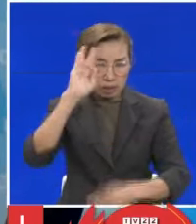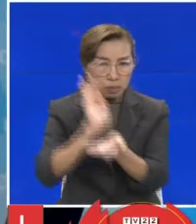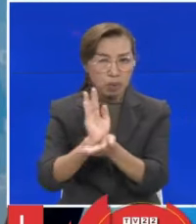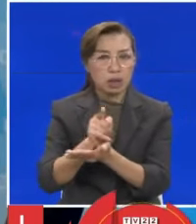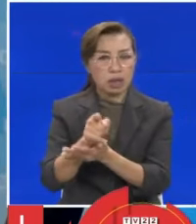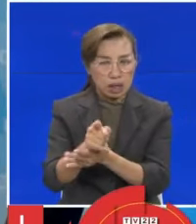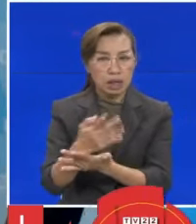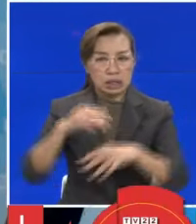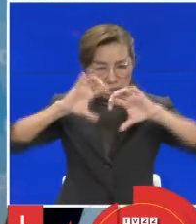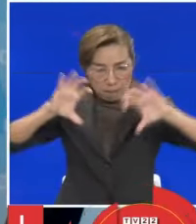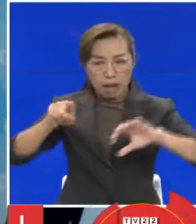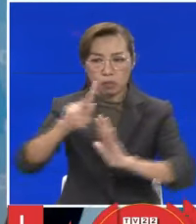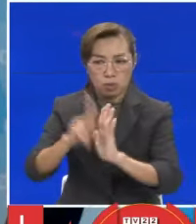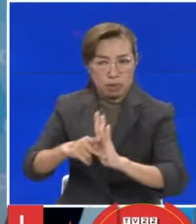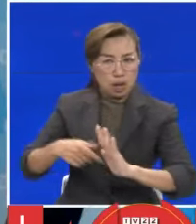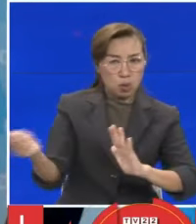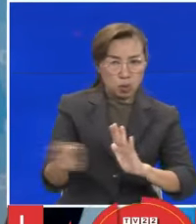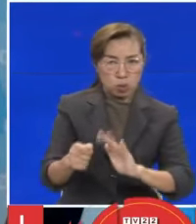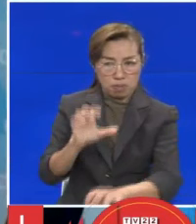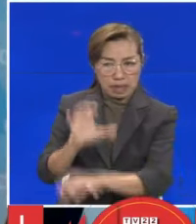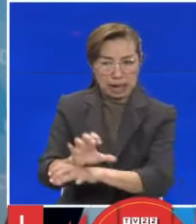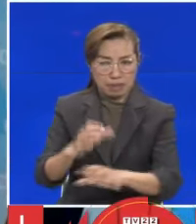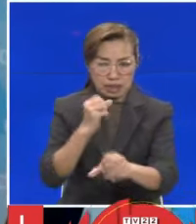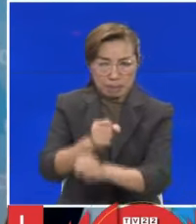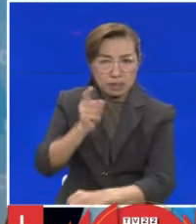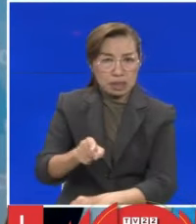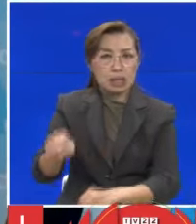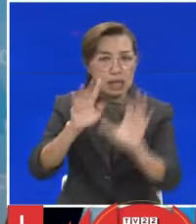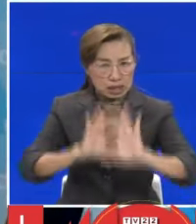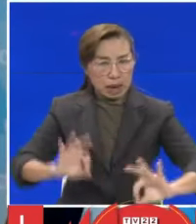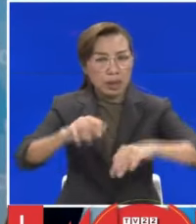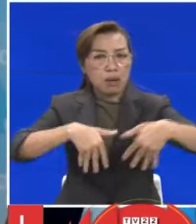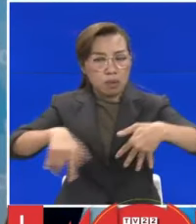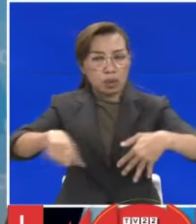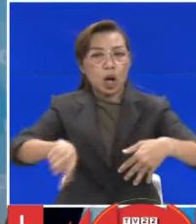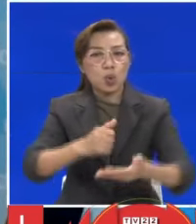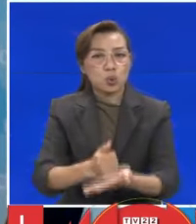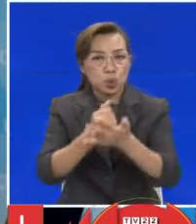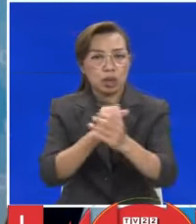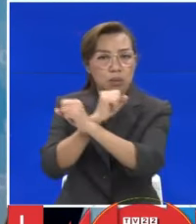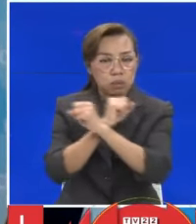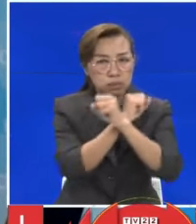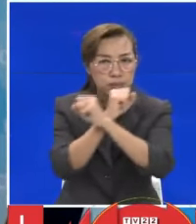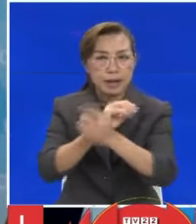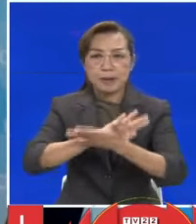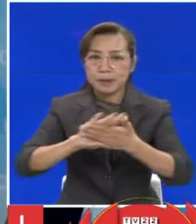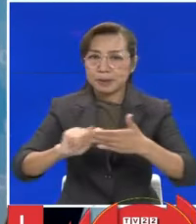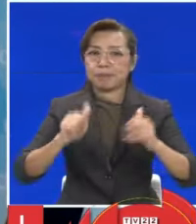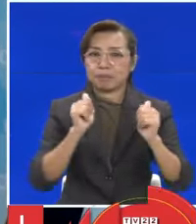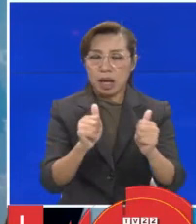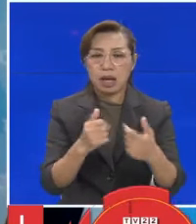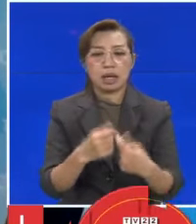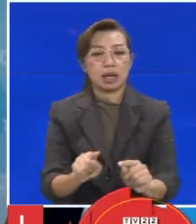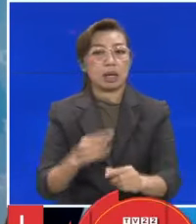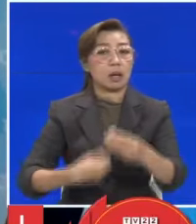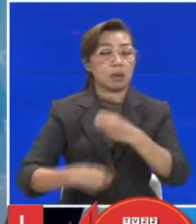ในการบังคับใช้กฎหมายยังเป็นเรื่องสำคัญยิ่งในการปกป้องดูแลสังคมให้อยู่ด้วยกันแบบสงบเรียบร้อยสิ่งหนึ่งที่คุณรา